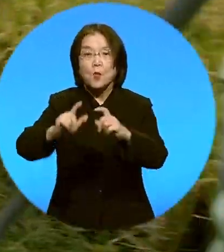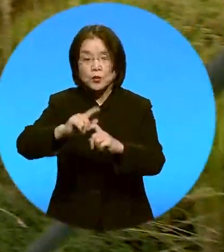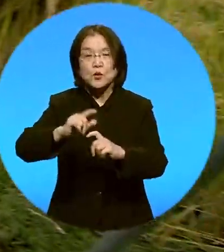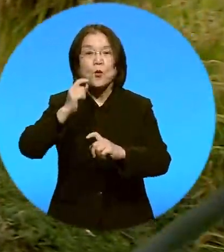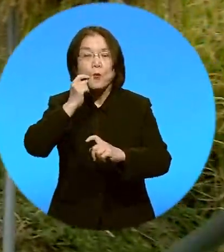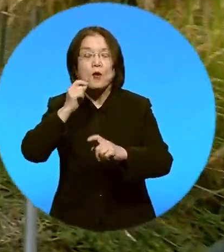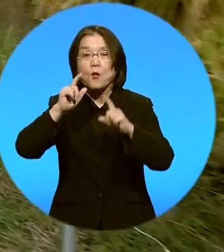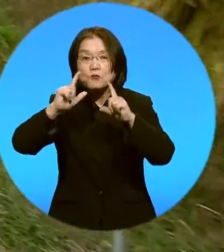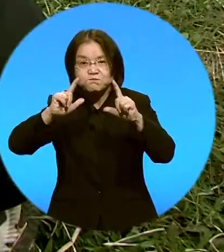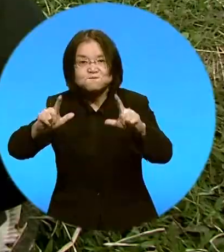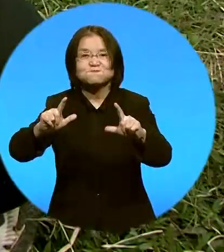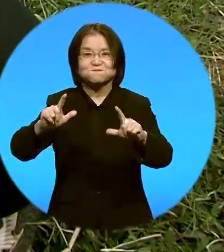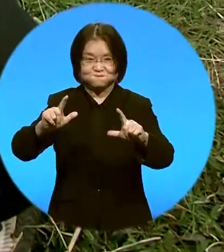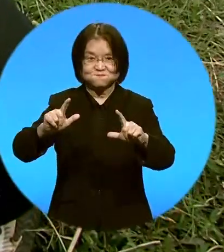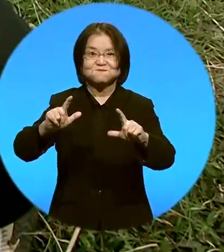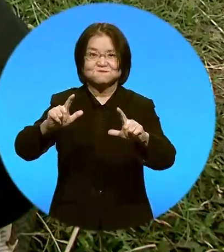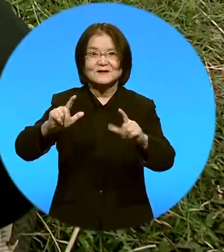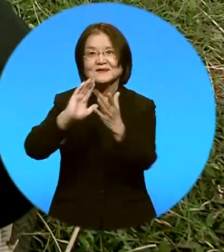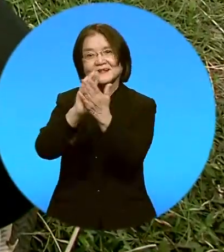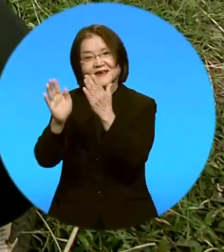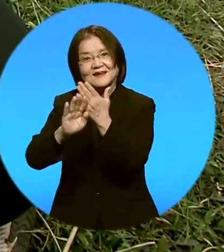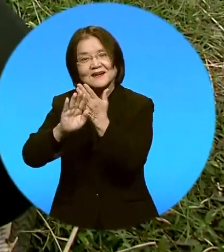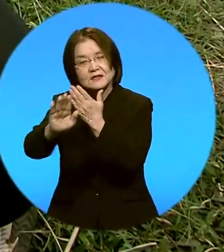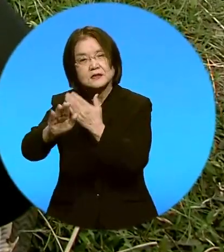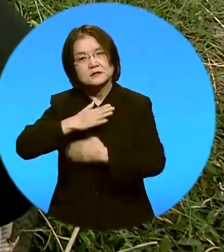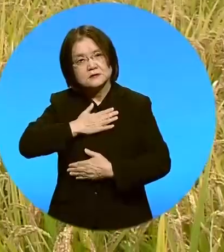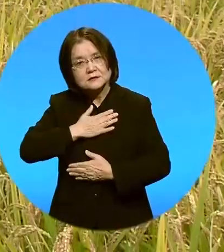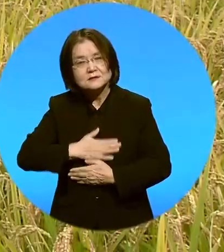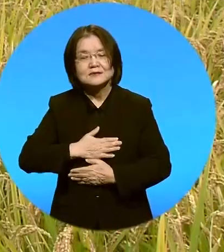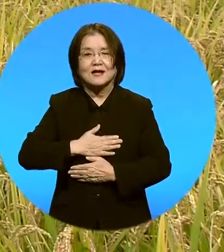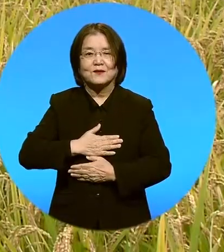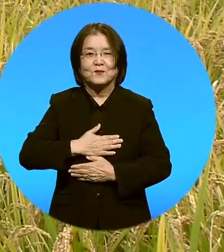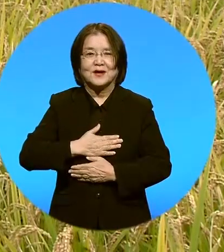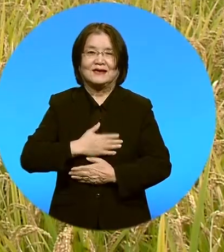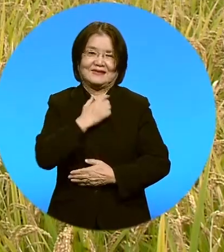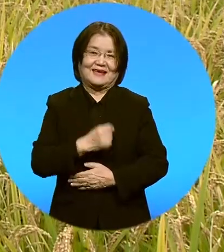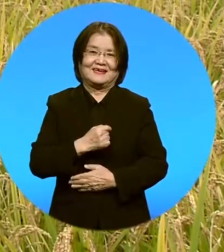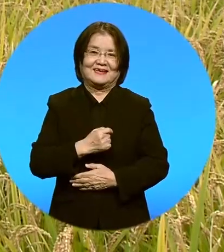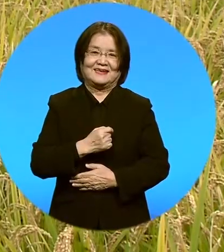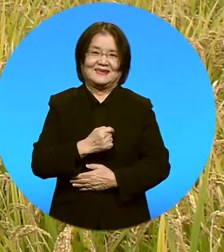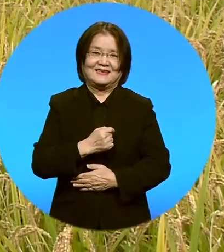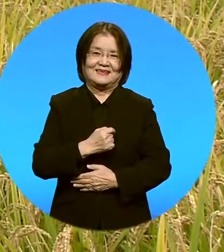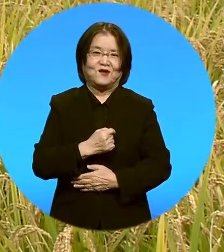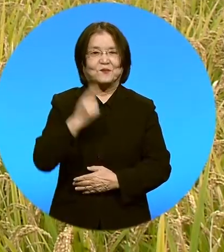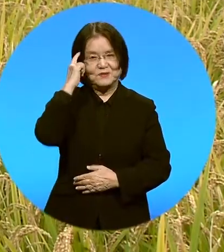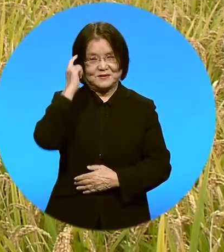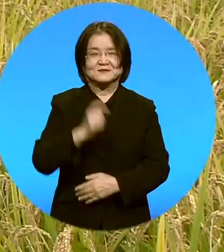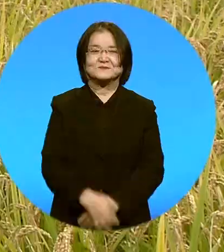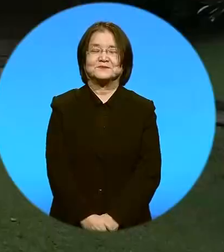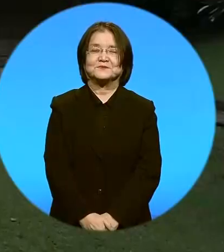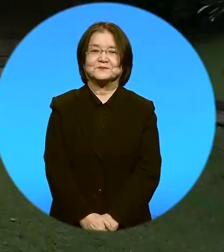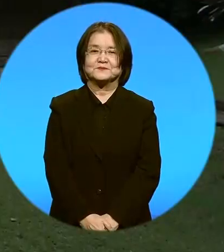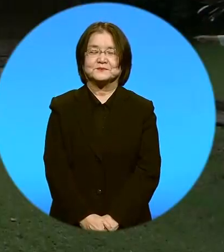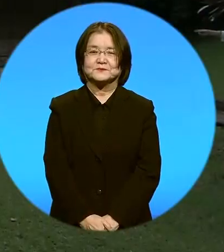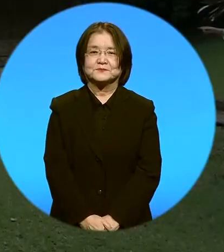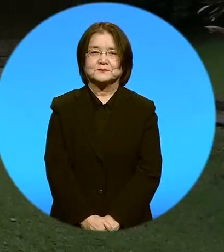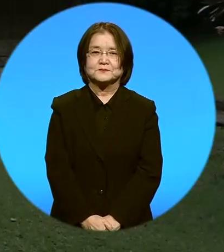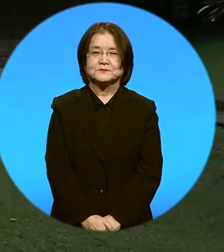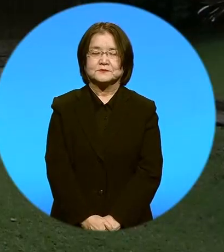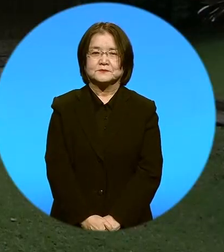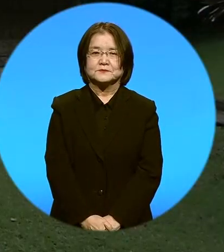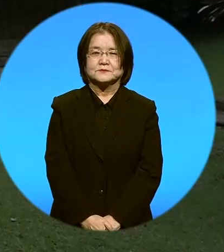を PR していって県外の人に知ってもらいたいっていうのが一番です。